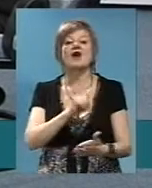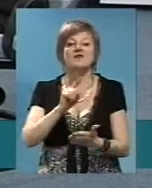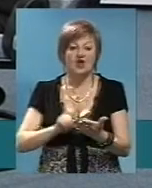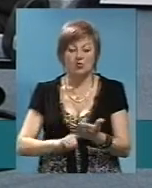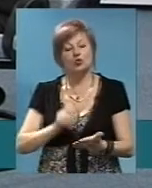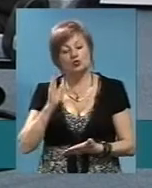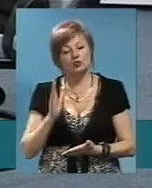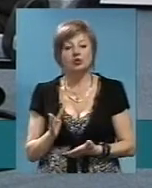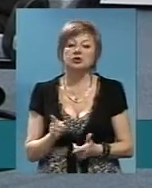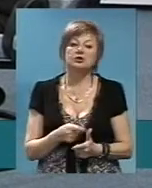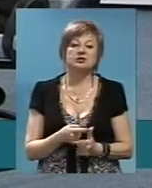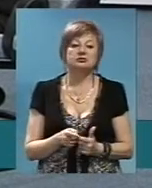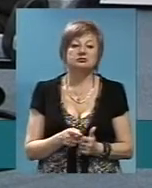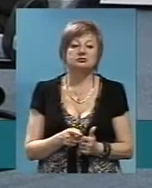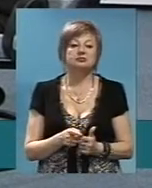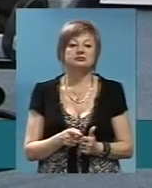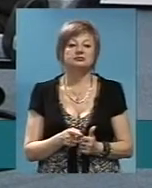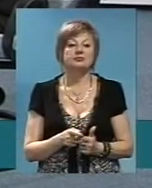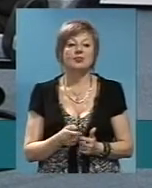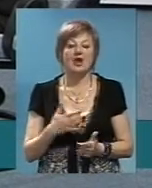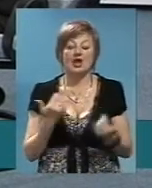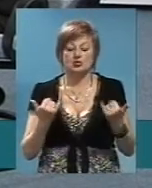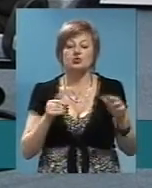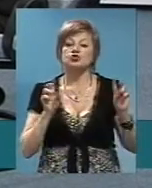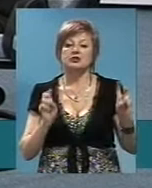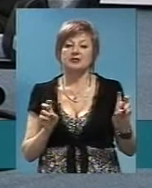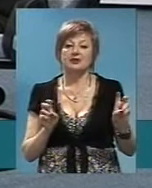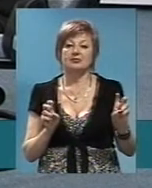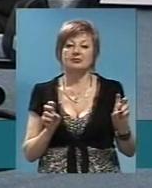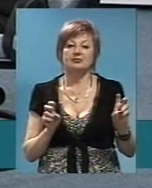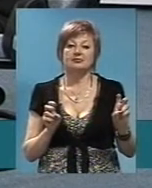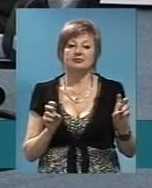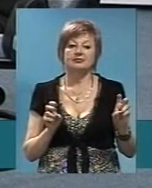ваше буде чи ні? Конкретне запитання з приводу нашої сьогоднішньої теми.